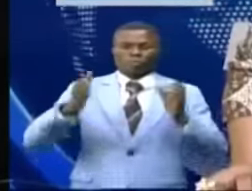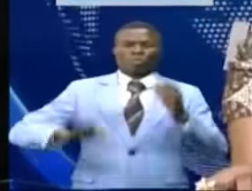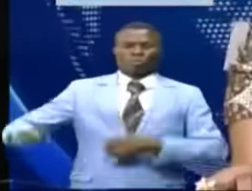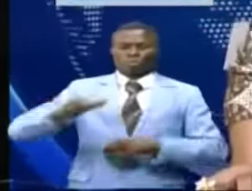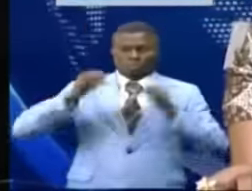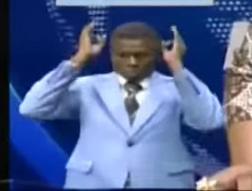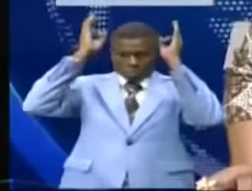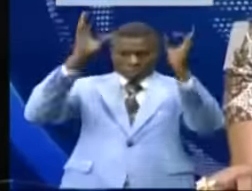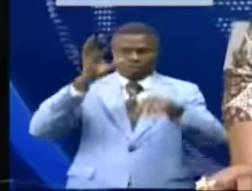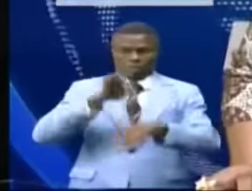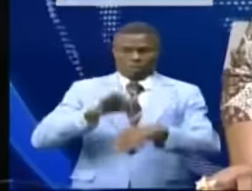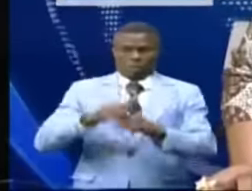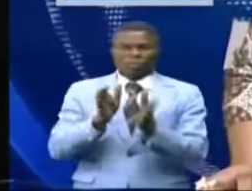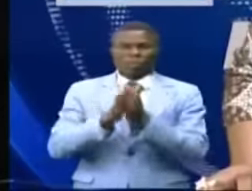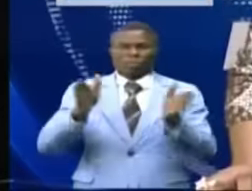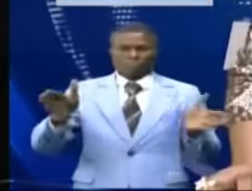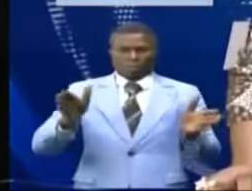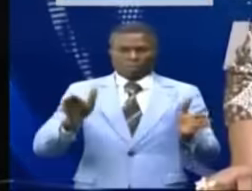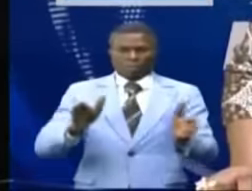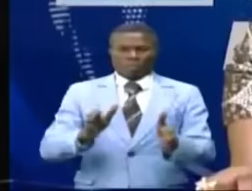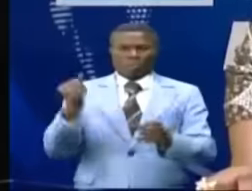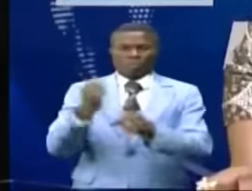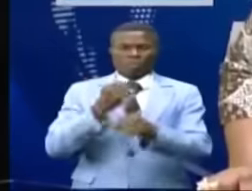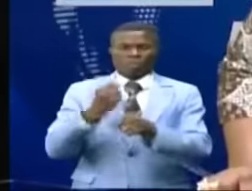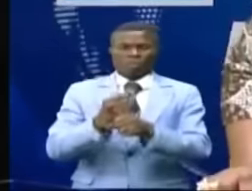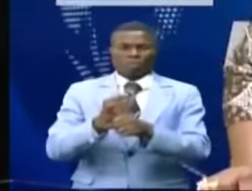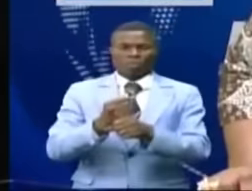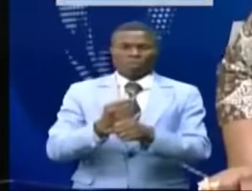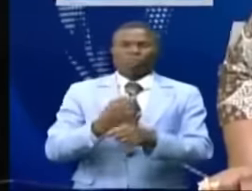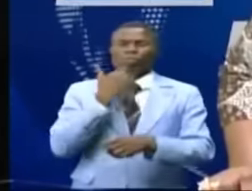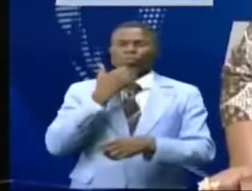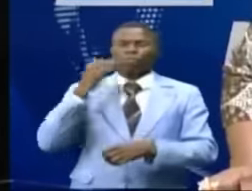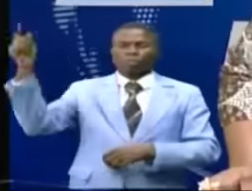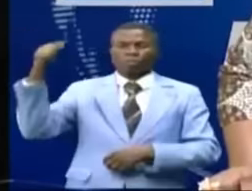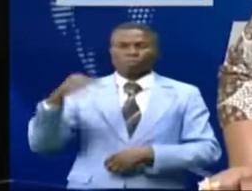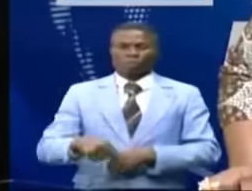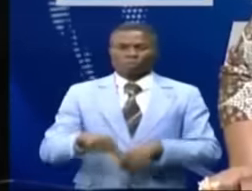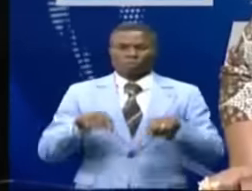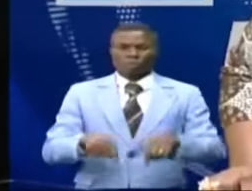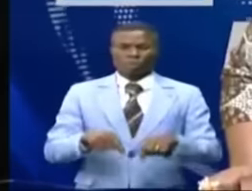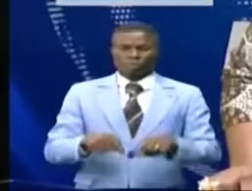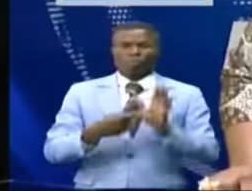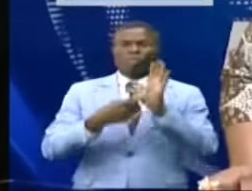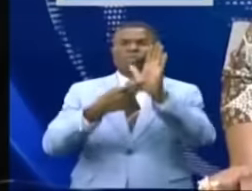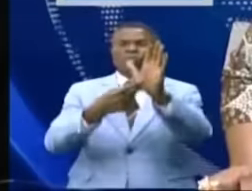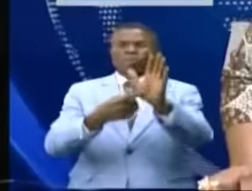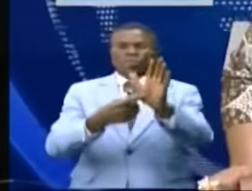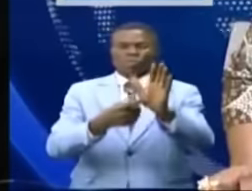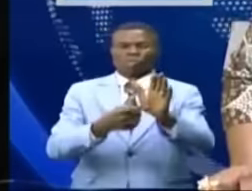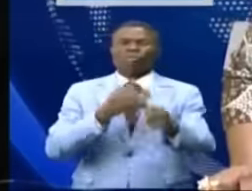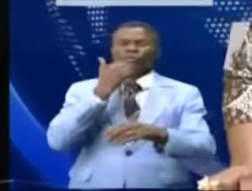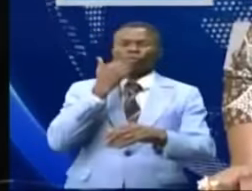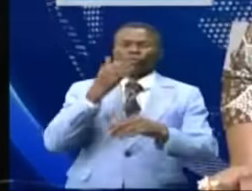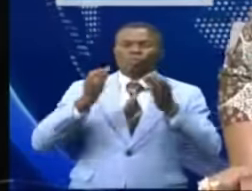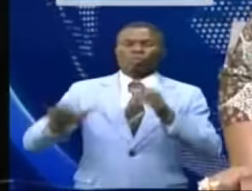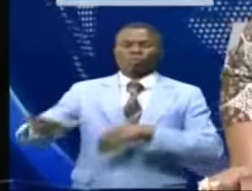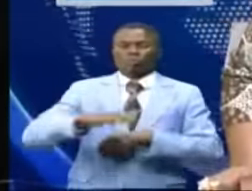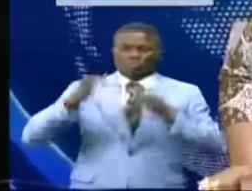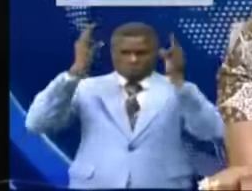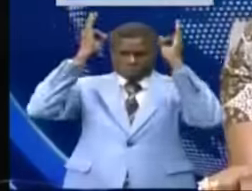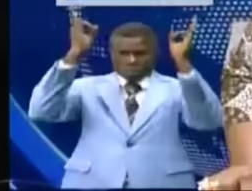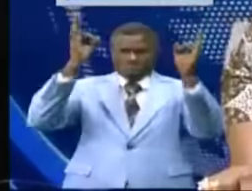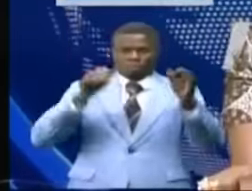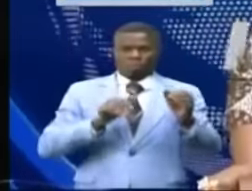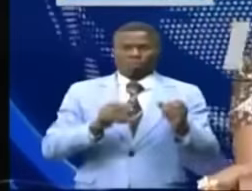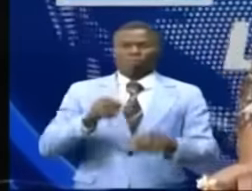les opportunités globales d'investissement que propose la République démocratique du Congo ont été présentées aux investisseurs brésiliens par le